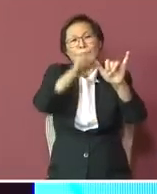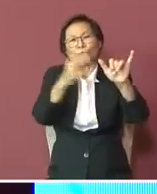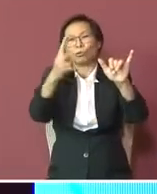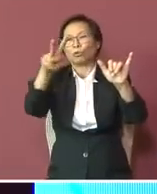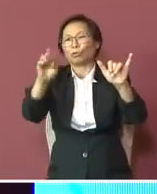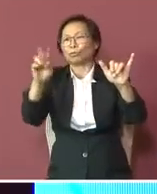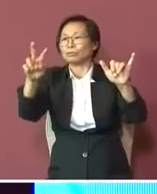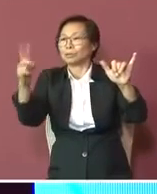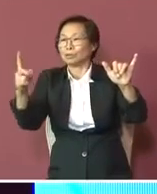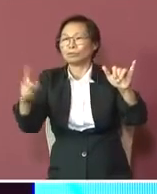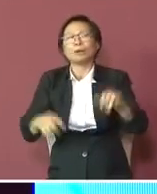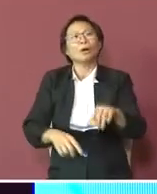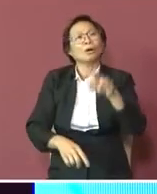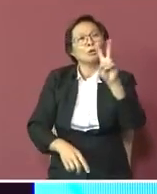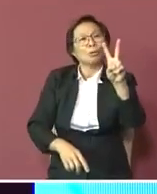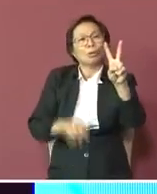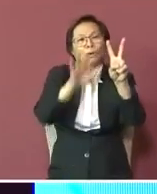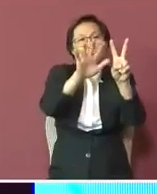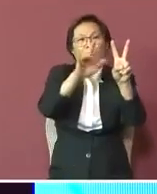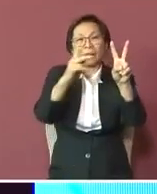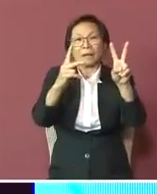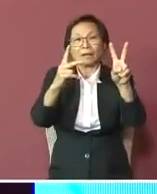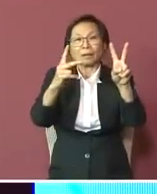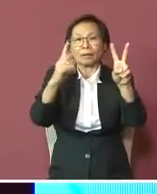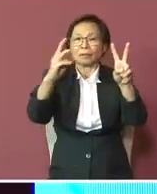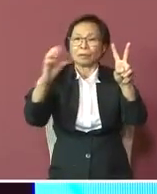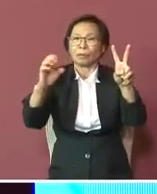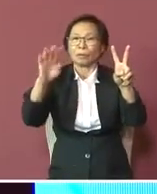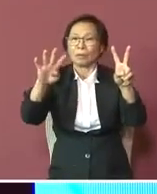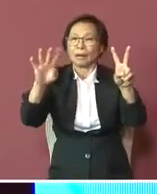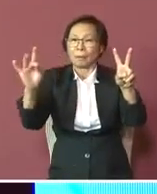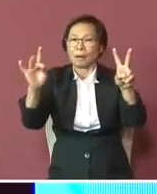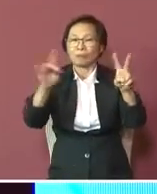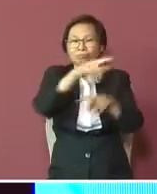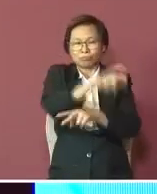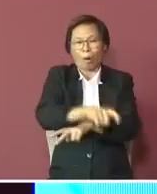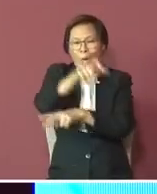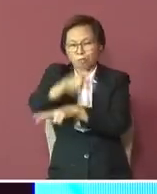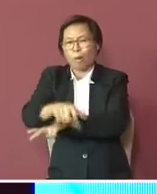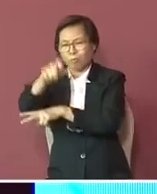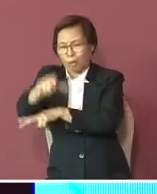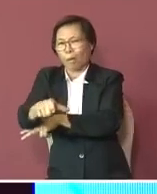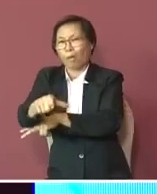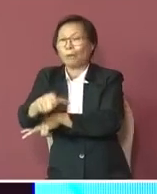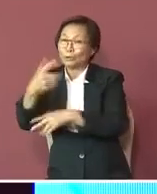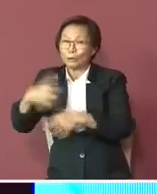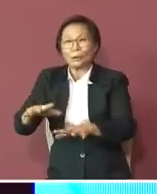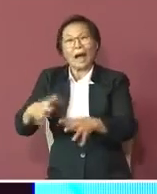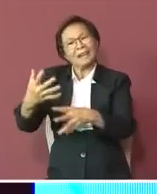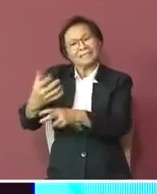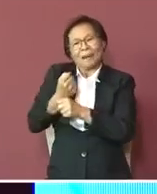2021 selama 20 5648 orang lagi telah phone berjaya